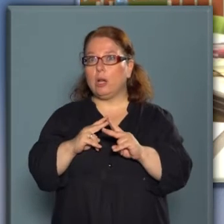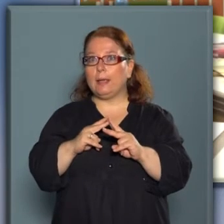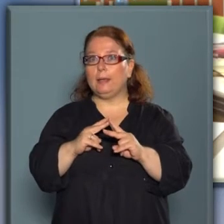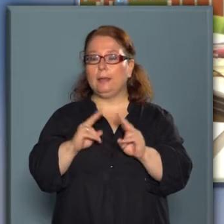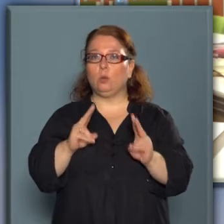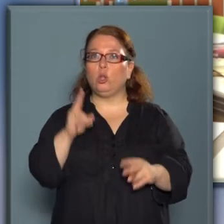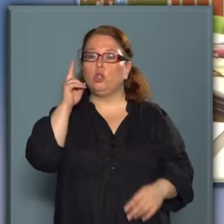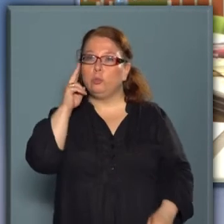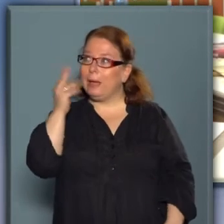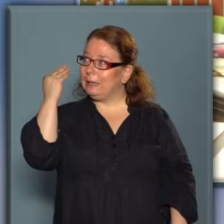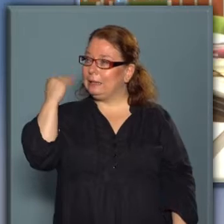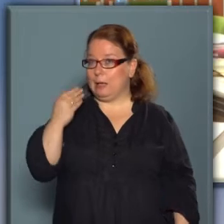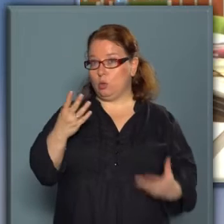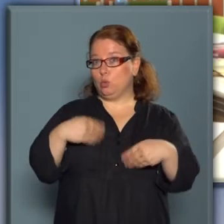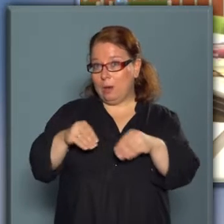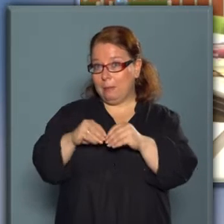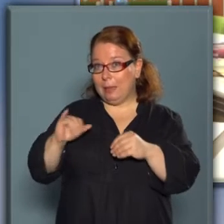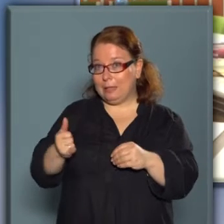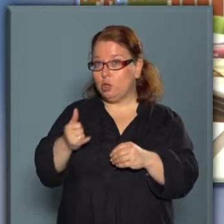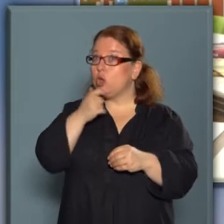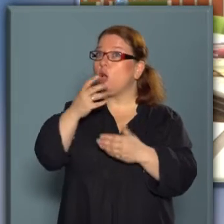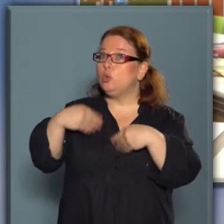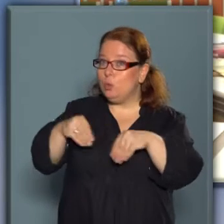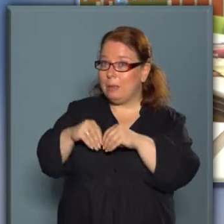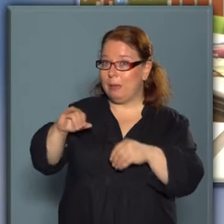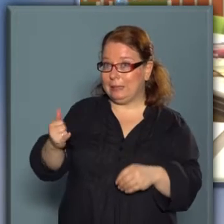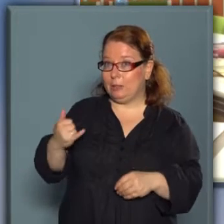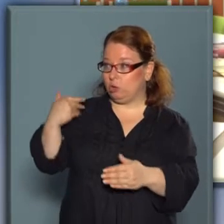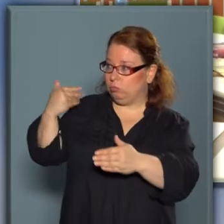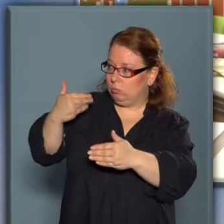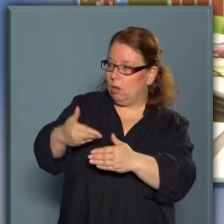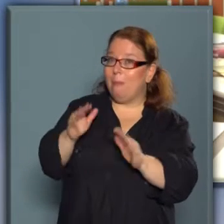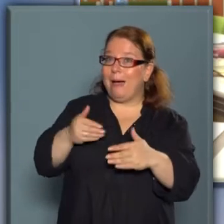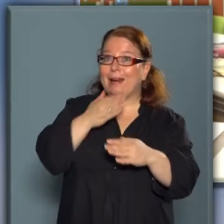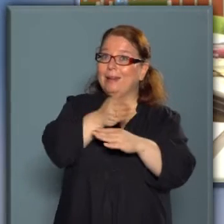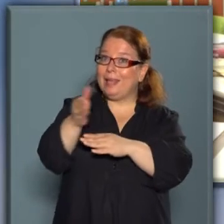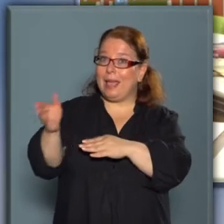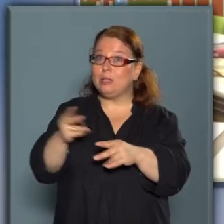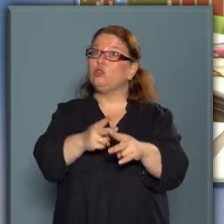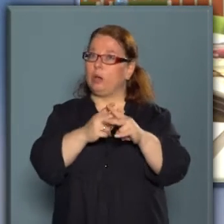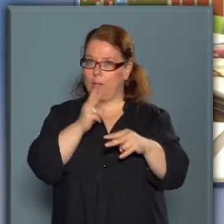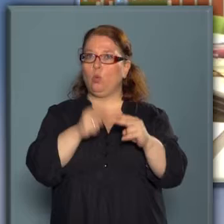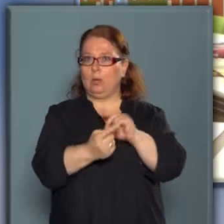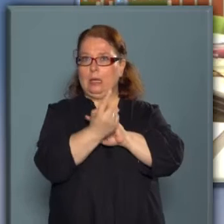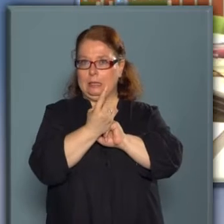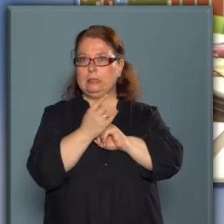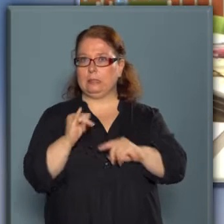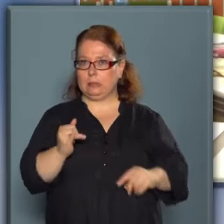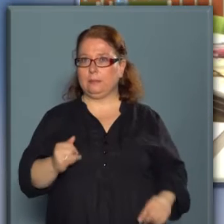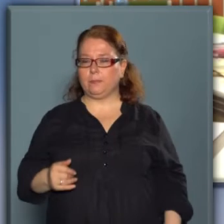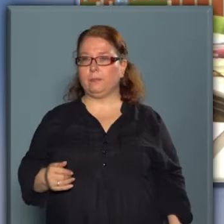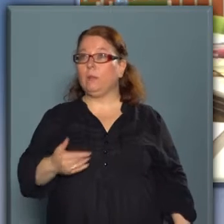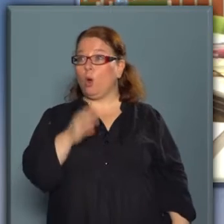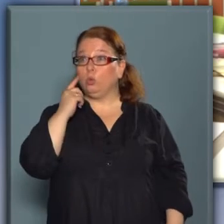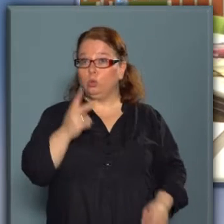hogy ismerték a szüleimet, a nagyszüleimet, tehát bárkihez megyek, segítőkészen állnak az emberhez,